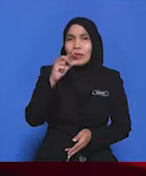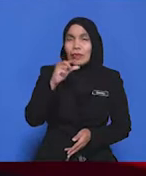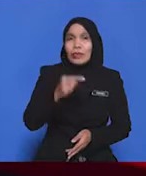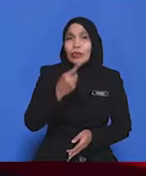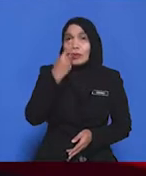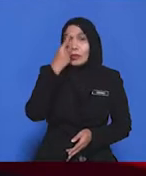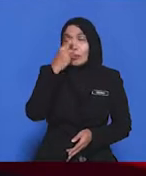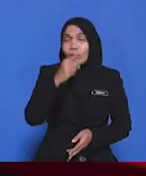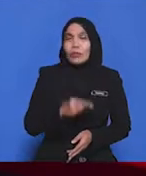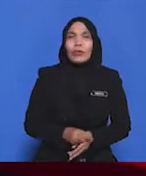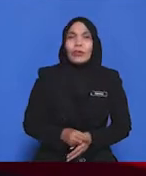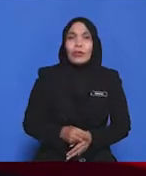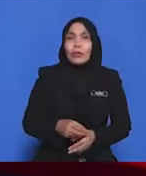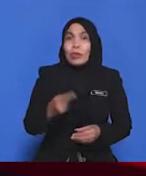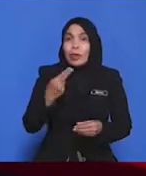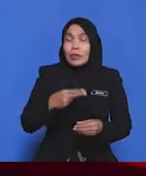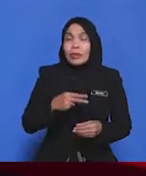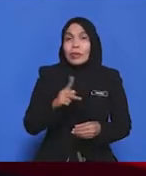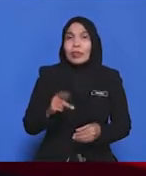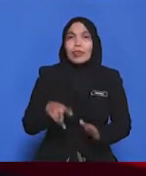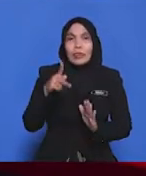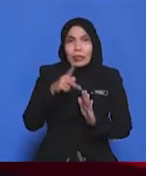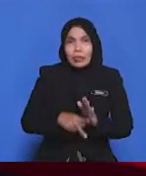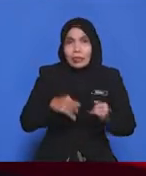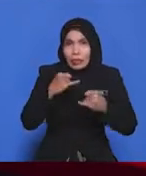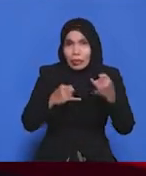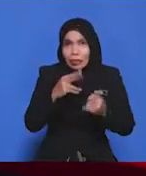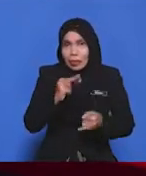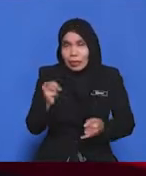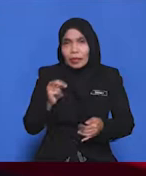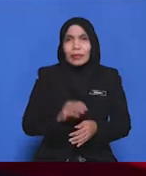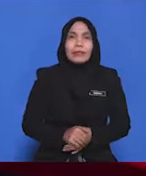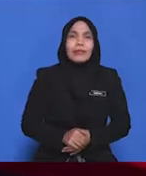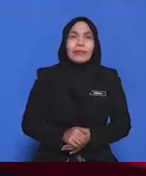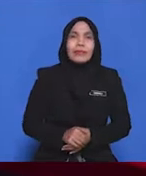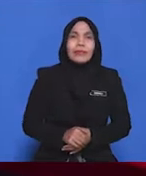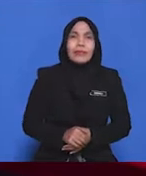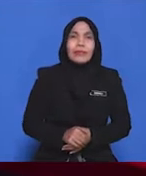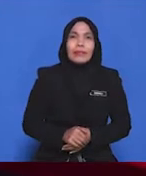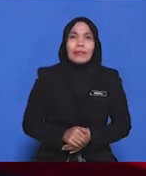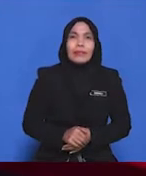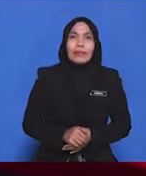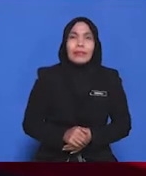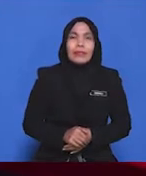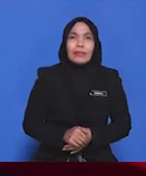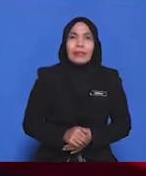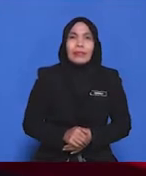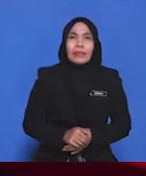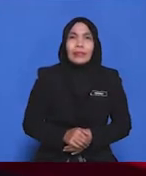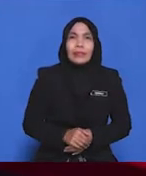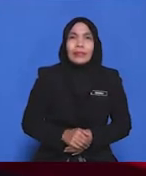Kejayaan ini datangnya daripada beberapa faktor sama ada berbentuk intrinsik